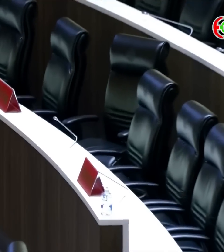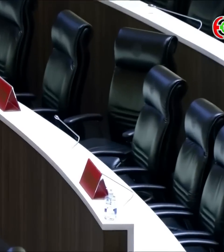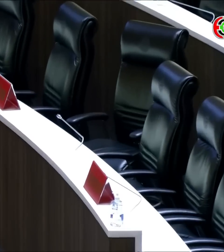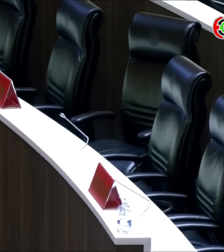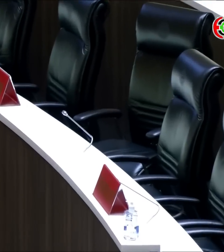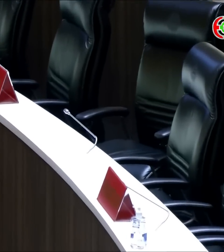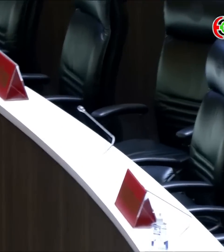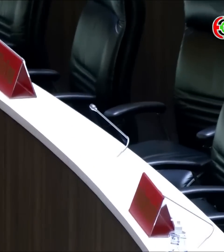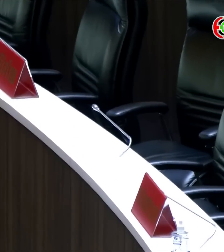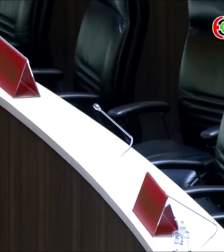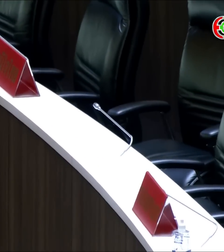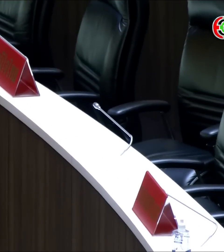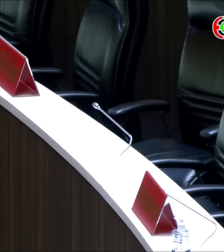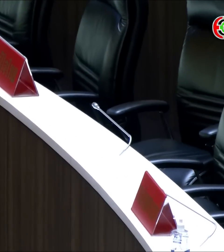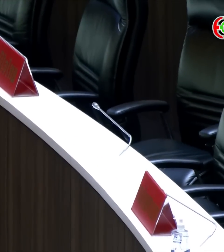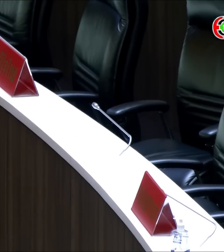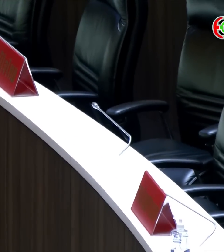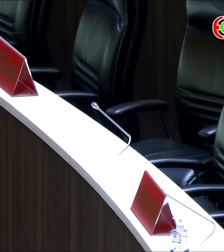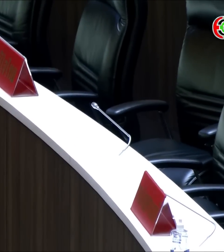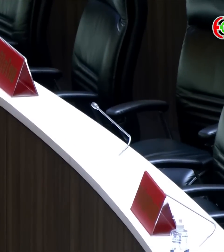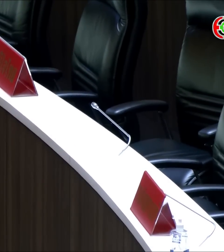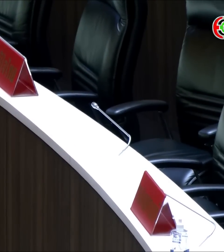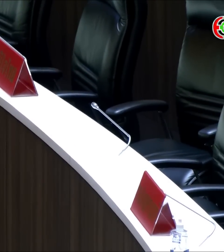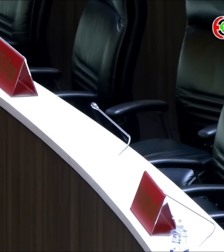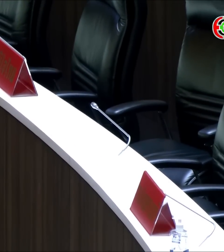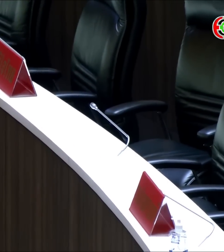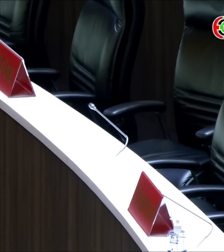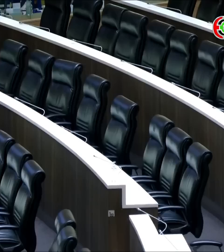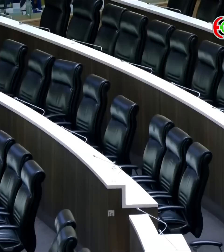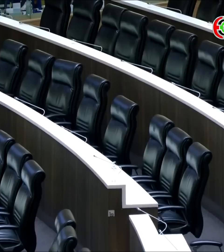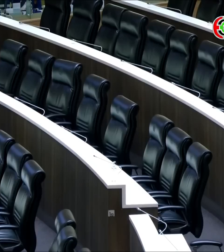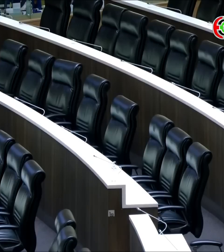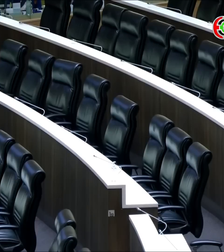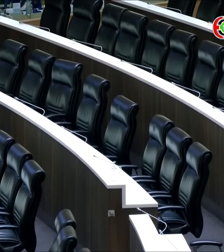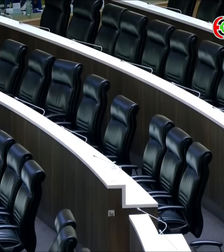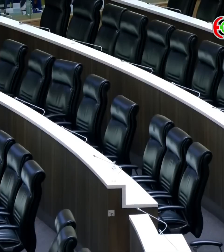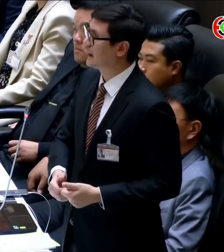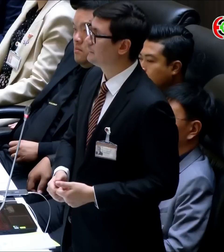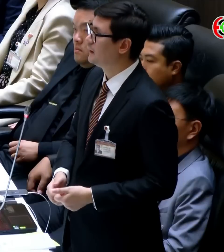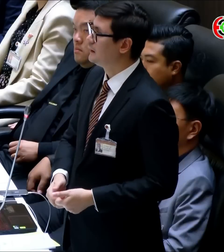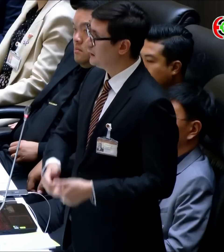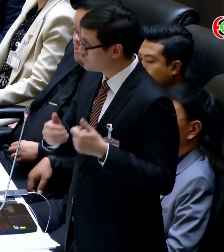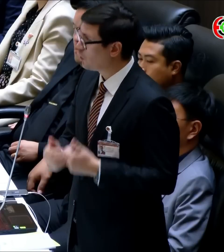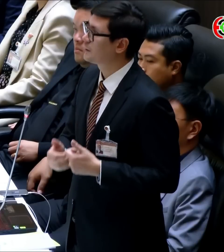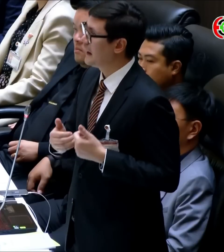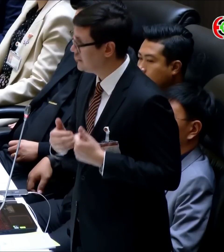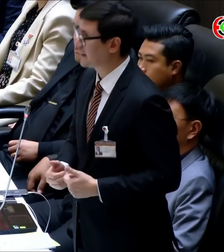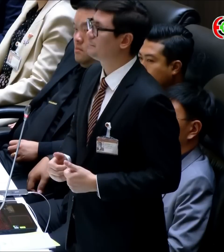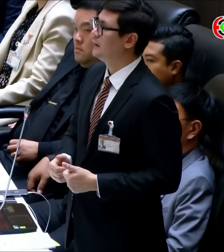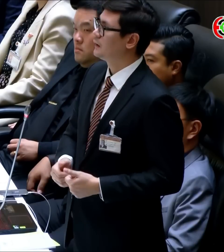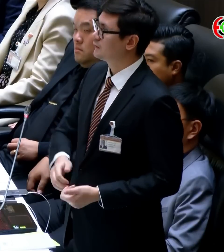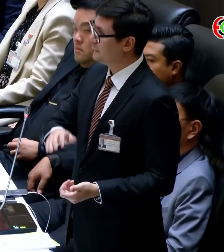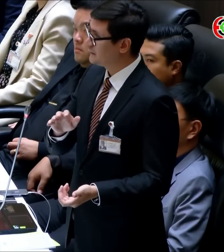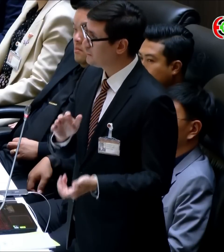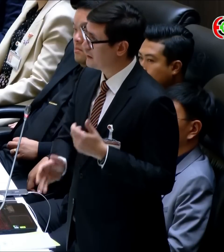จะเป็นสวนะคะคุณรังสิมันต์โรมสสบัญชีรายชื่อจากพรรคก้าวไกลก็เลยลุกขึ้นเสนอต่อที่ประชุมว่าสมาชิกบางท่านท่านอาจจะ